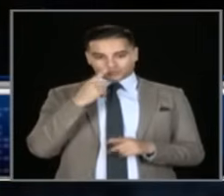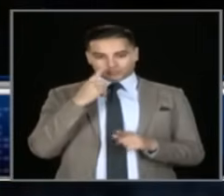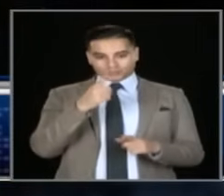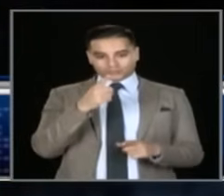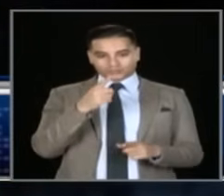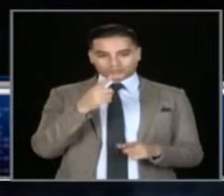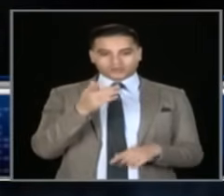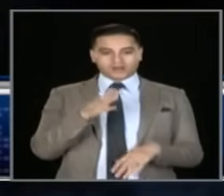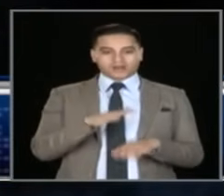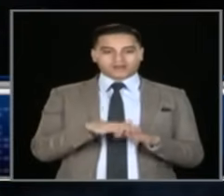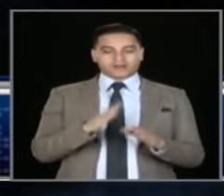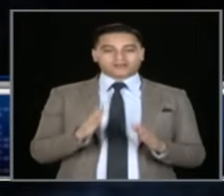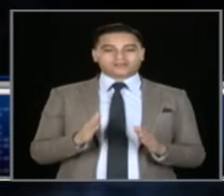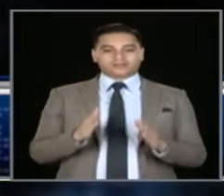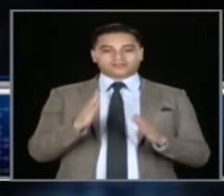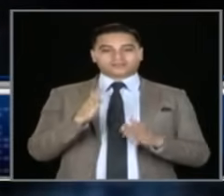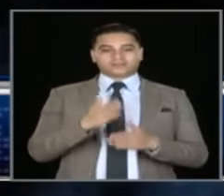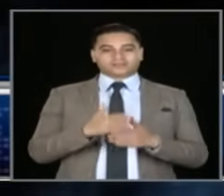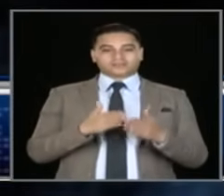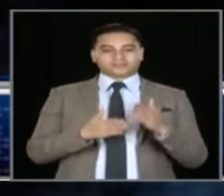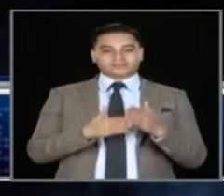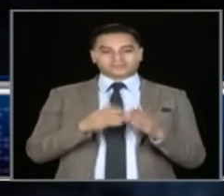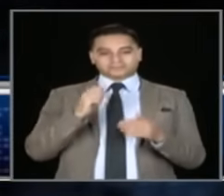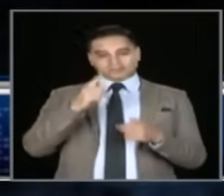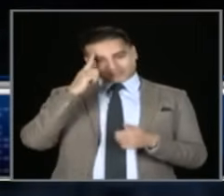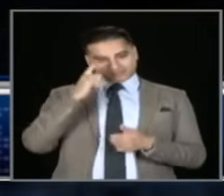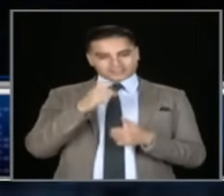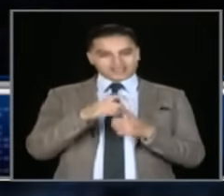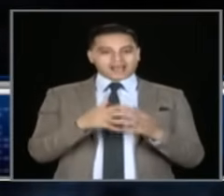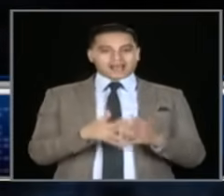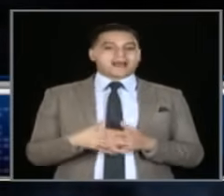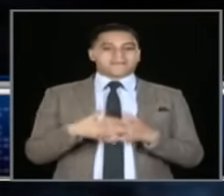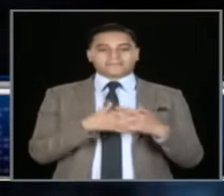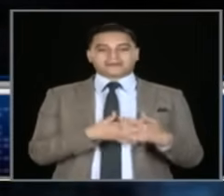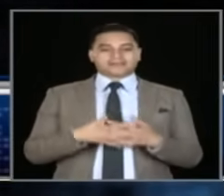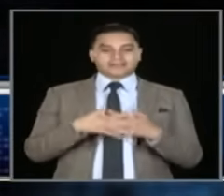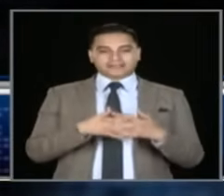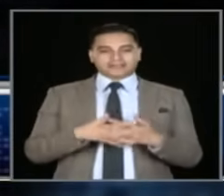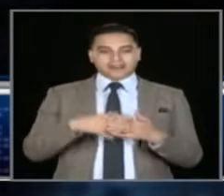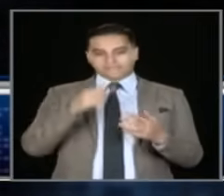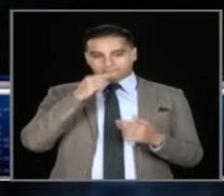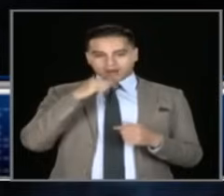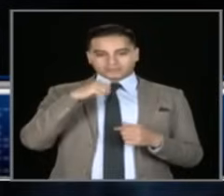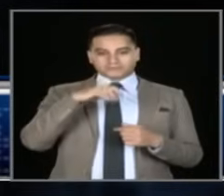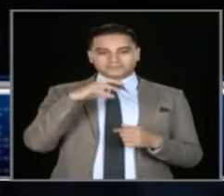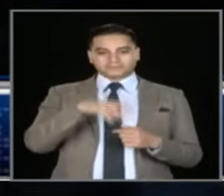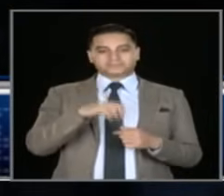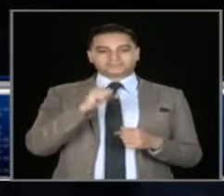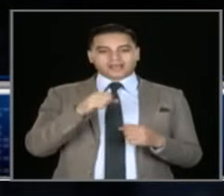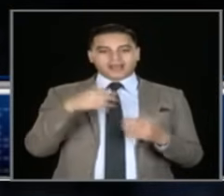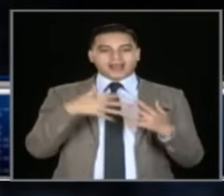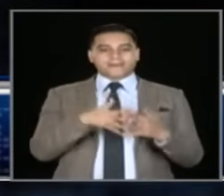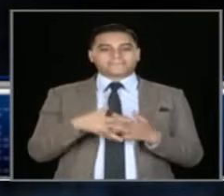يوجد نصب أمريكا اللاتينية تسكاري بإحدى المدن البرازيلية، فما هي؟